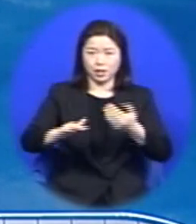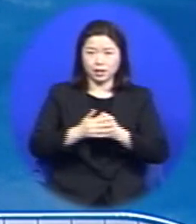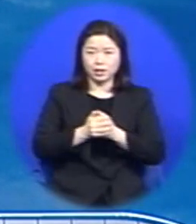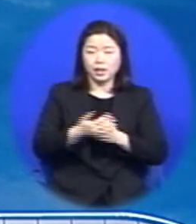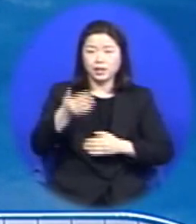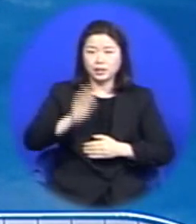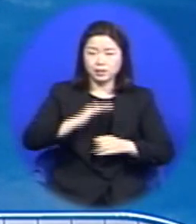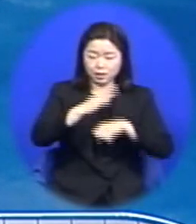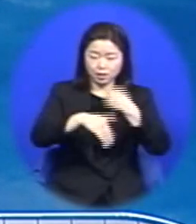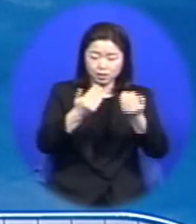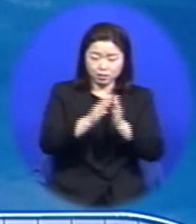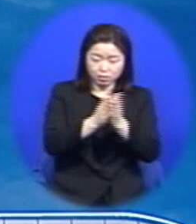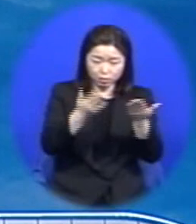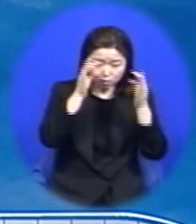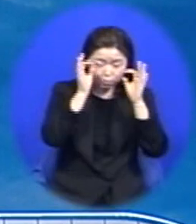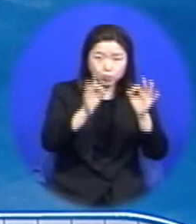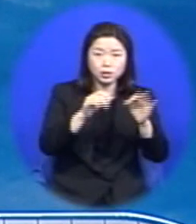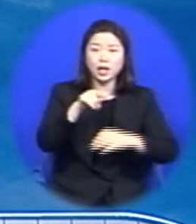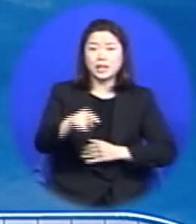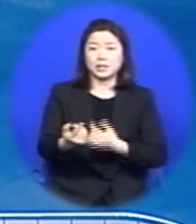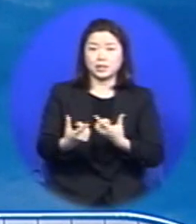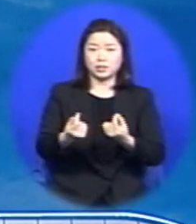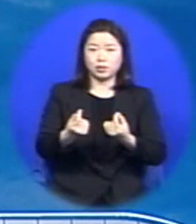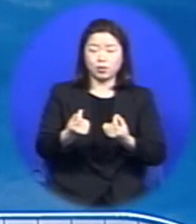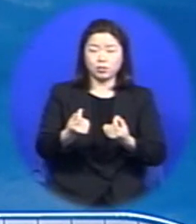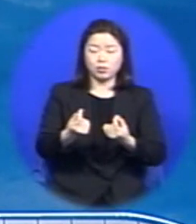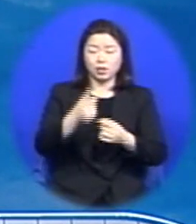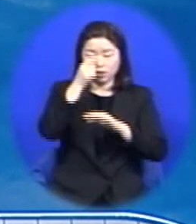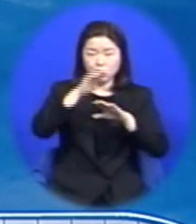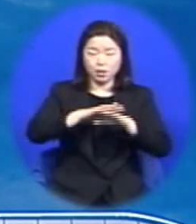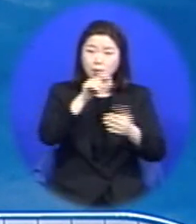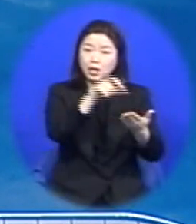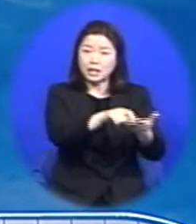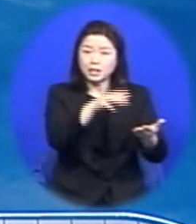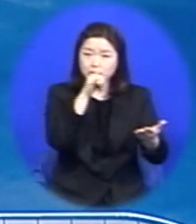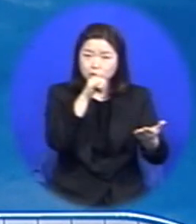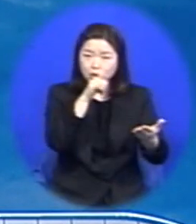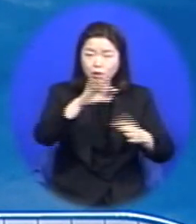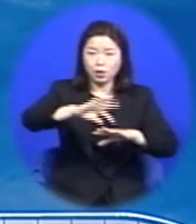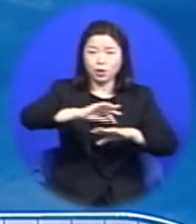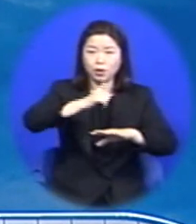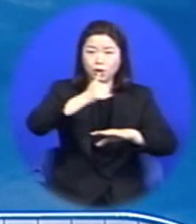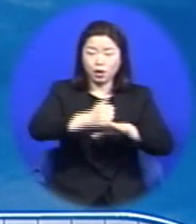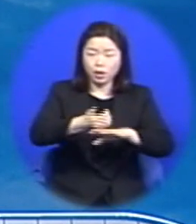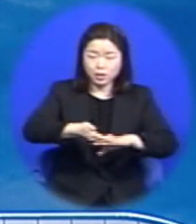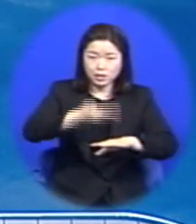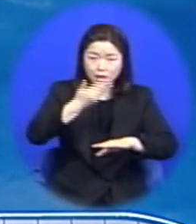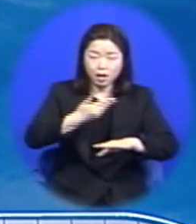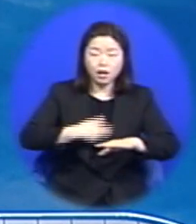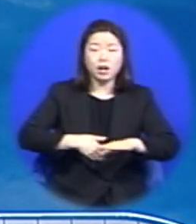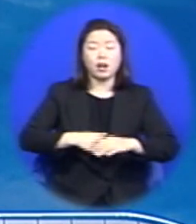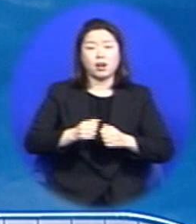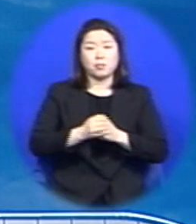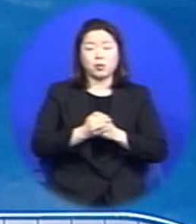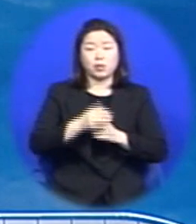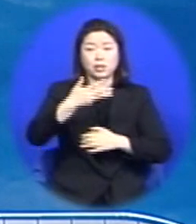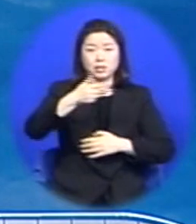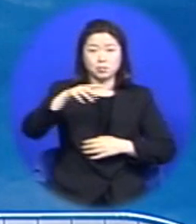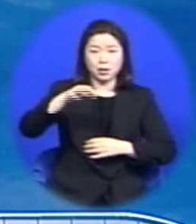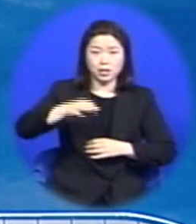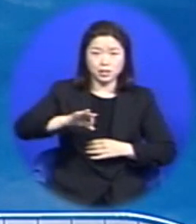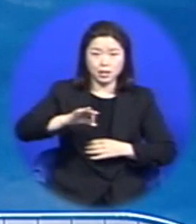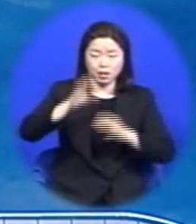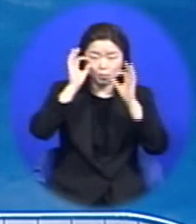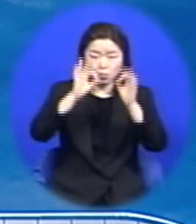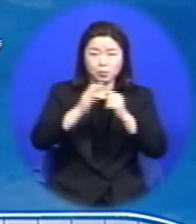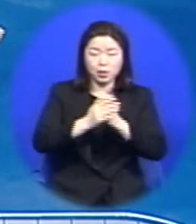근데 성경에 보니까 그런 예배가 나와요. 열왕기상 18장 오늘 읽은 본문에